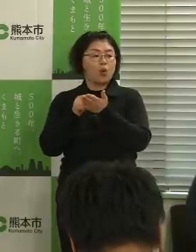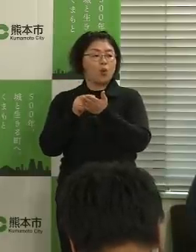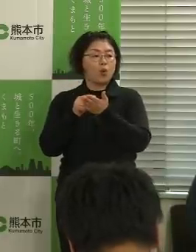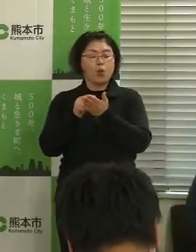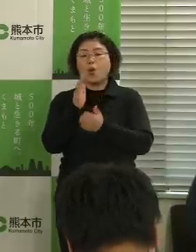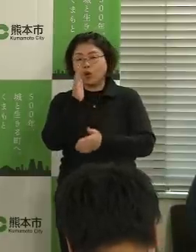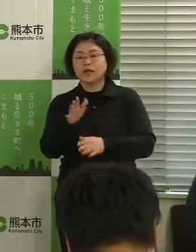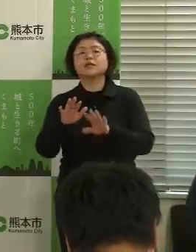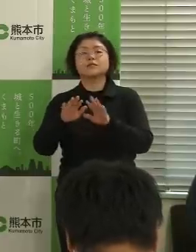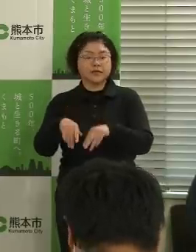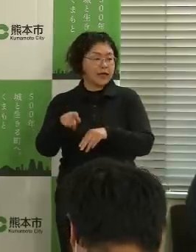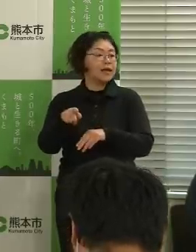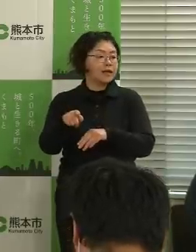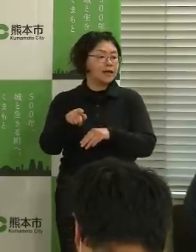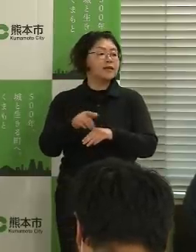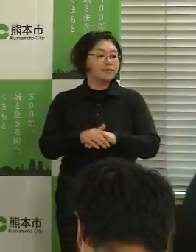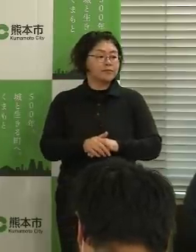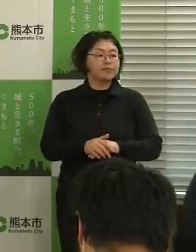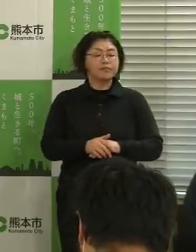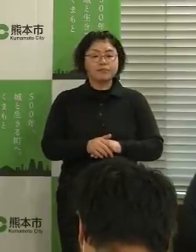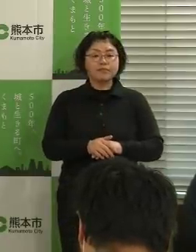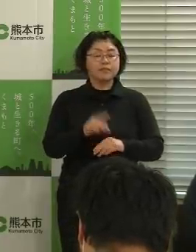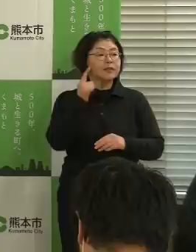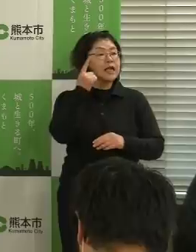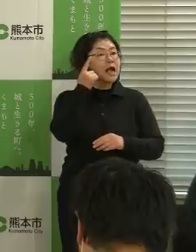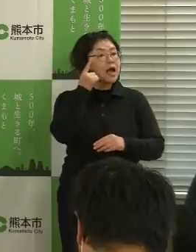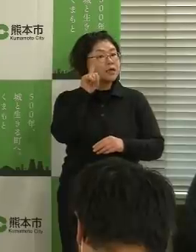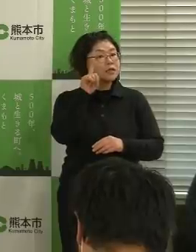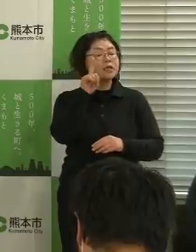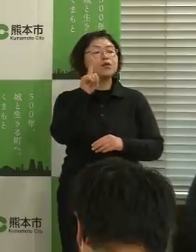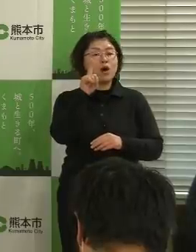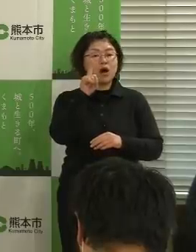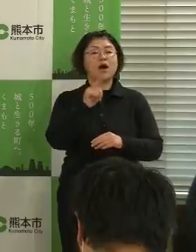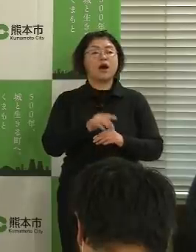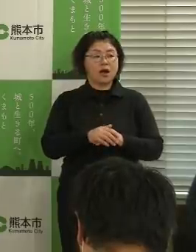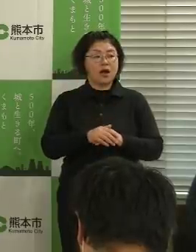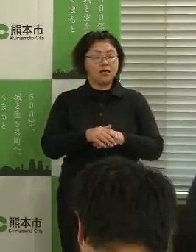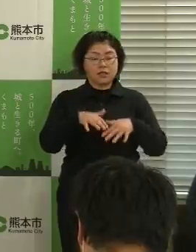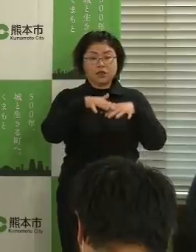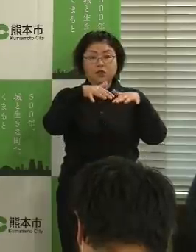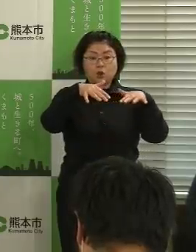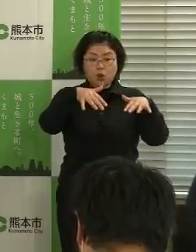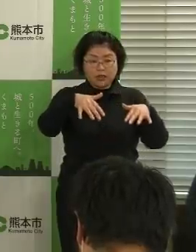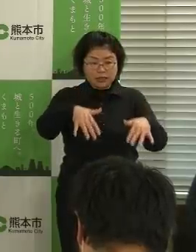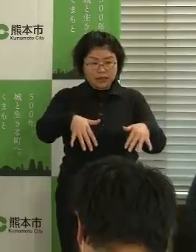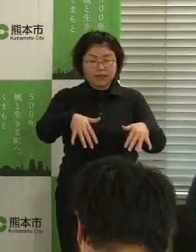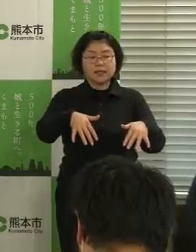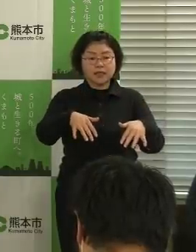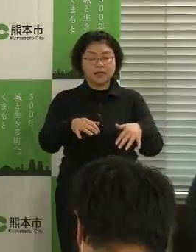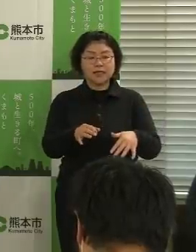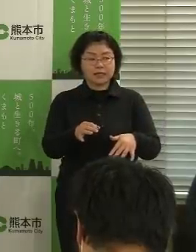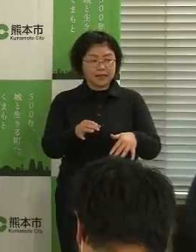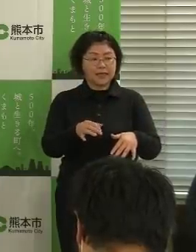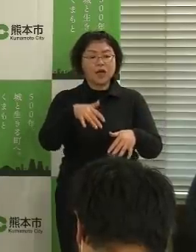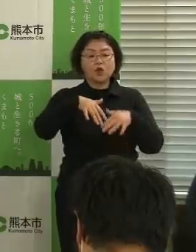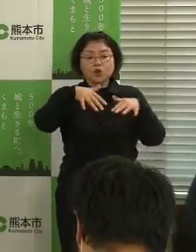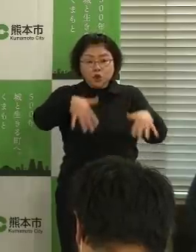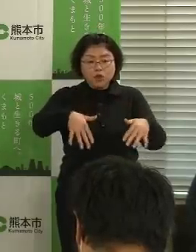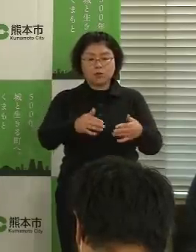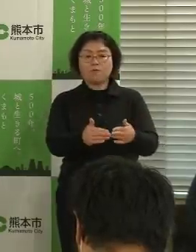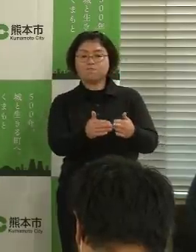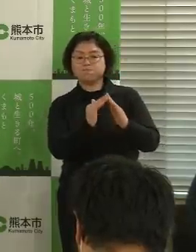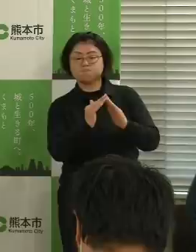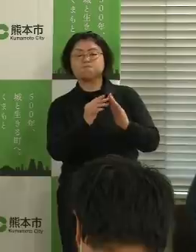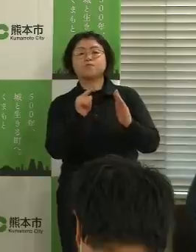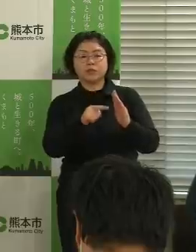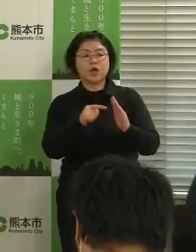行いたいというふうに考えておりまして、もう明日には、この組織を立ち上げ、できれば今週中